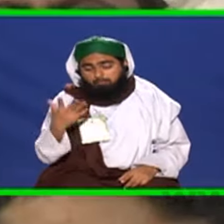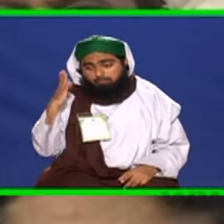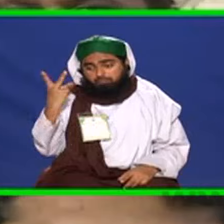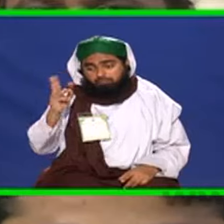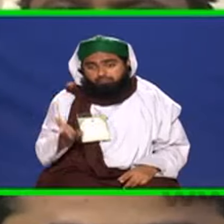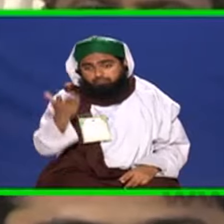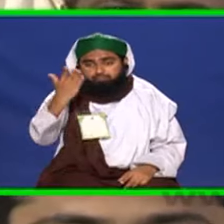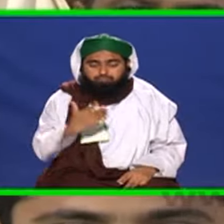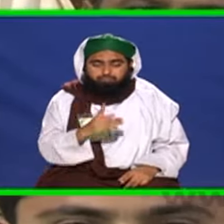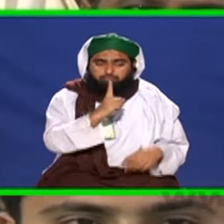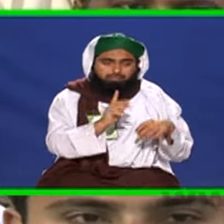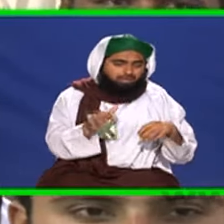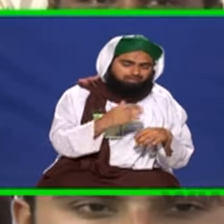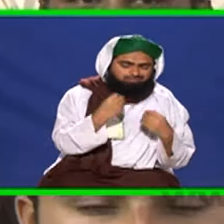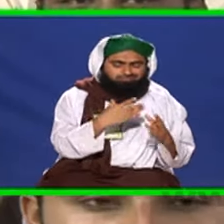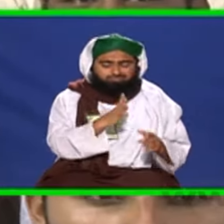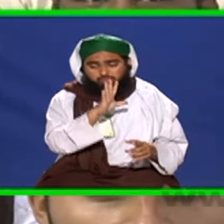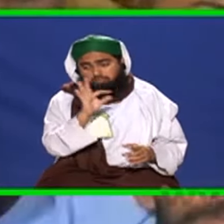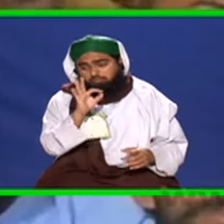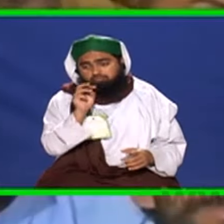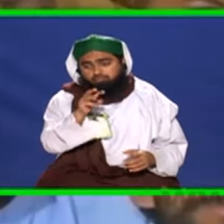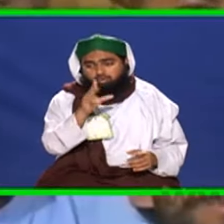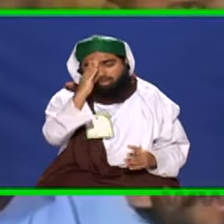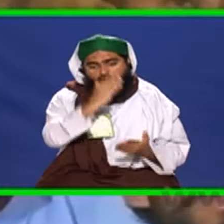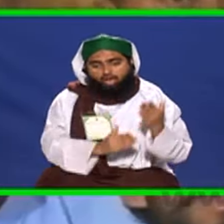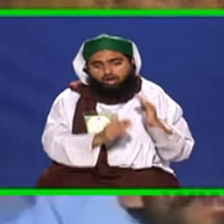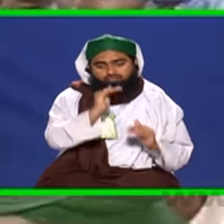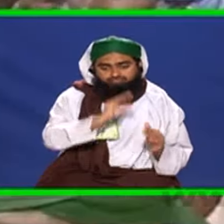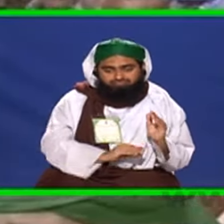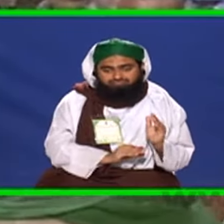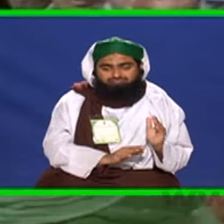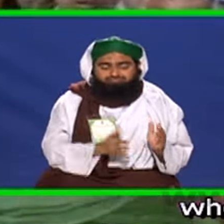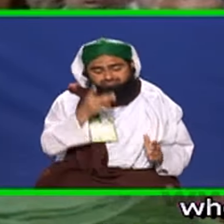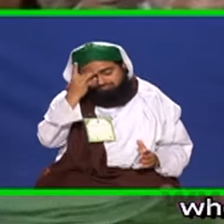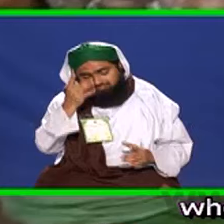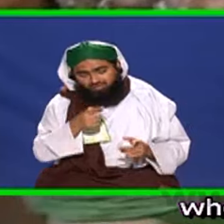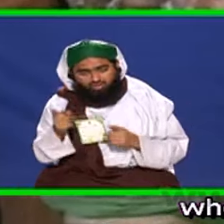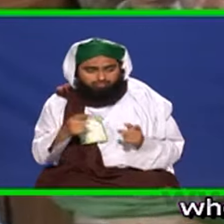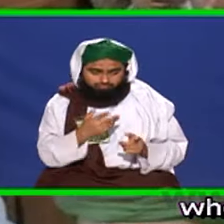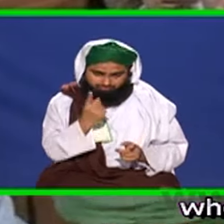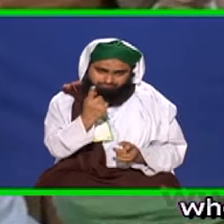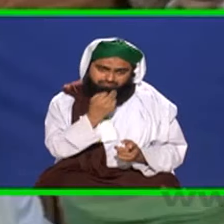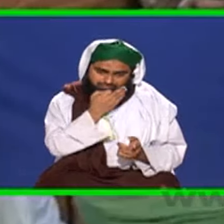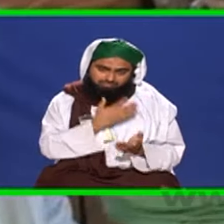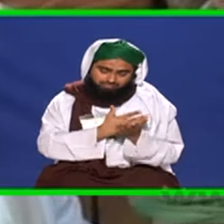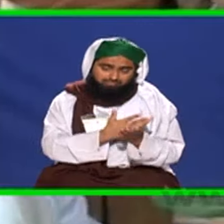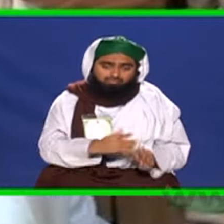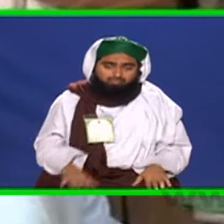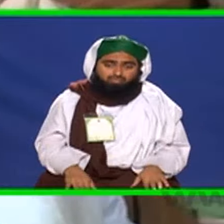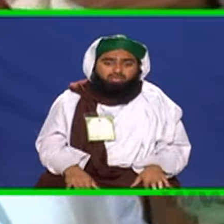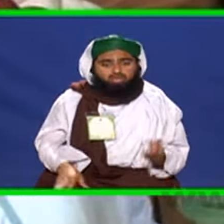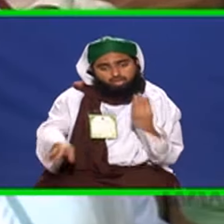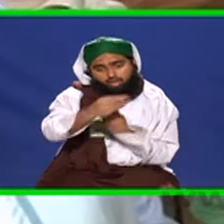تو مکہ مکرمہ میں لایا جائے, مسجد حرام میں لایا جائے, مدینے کون جائے, کہ وہاں تو ایک کے پچاس ہزار ہے پھر کیا کرنا